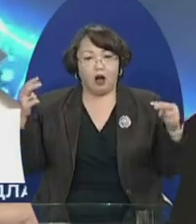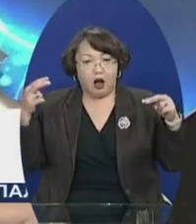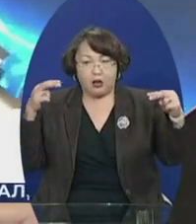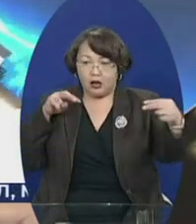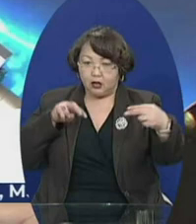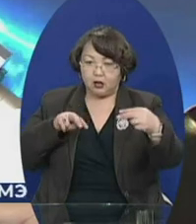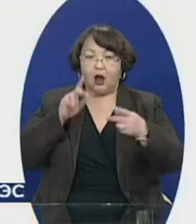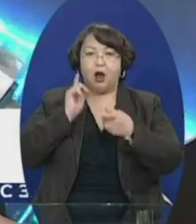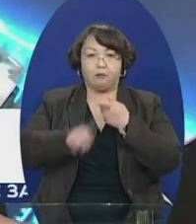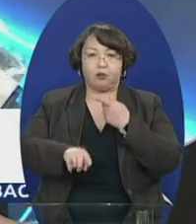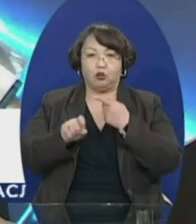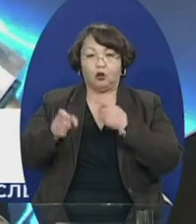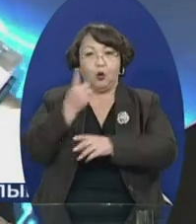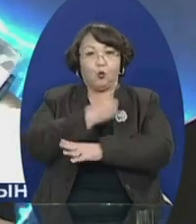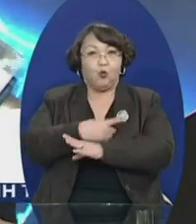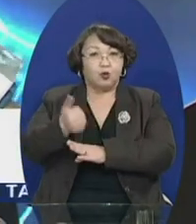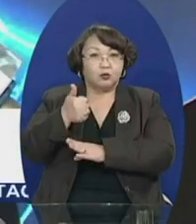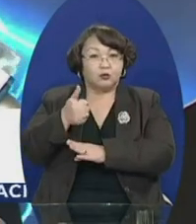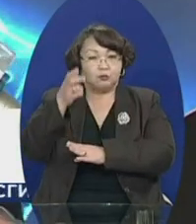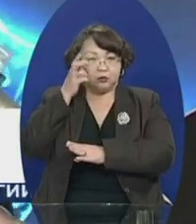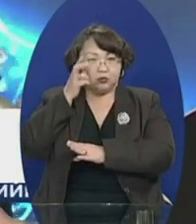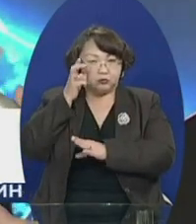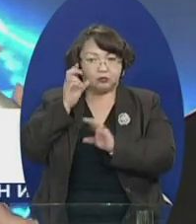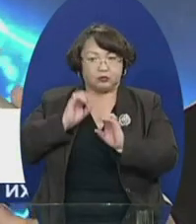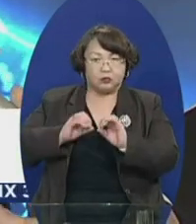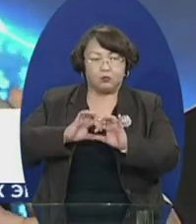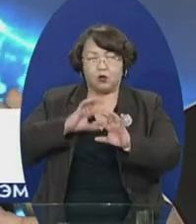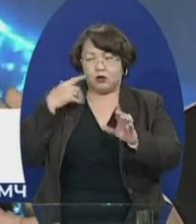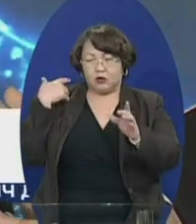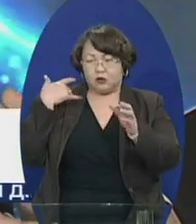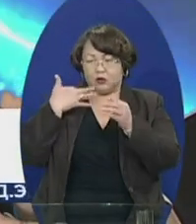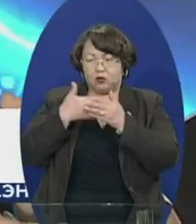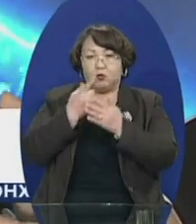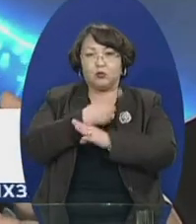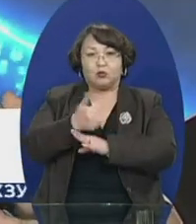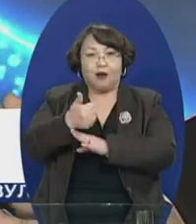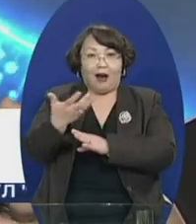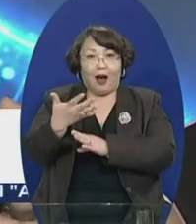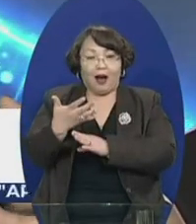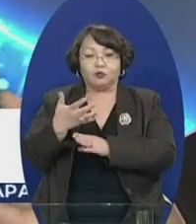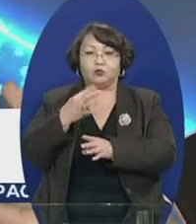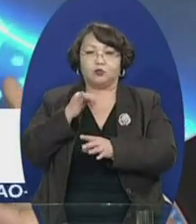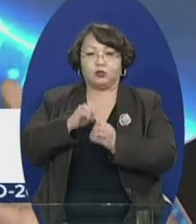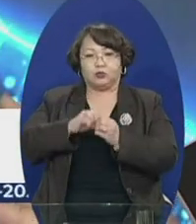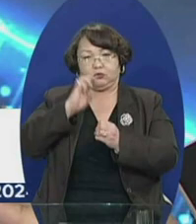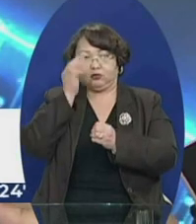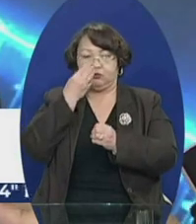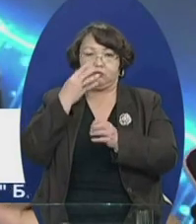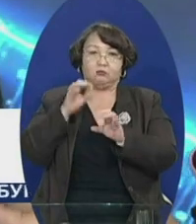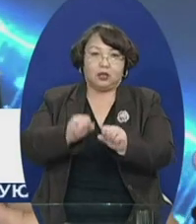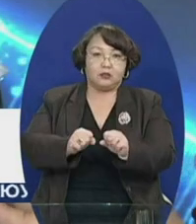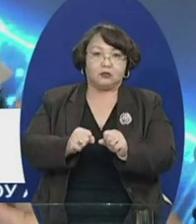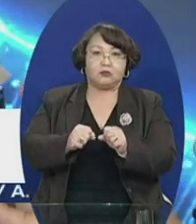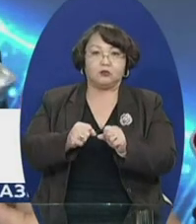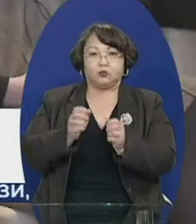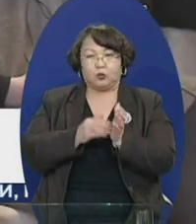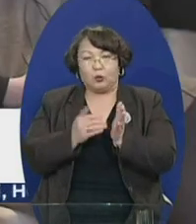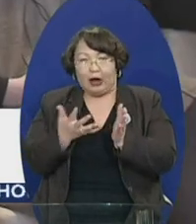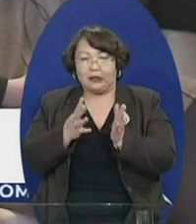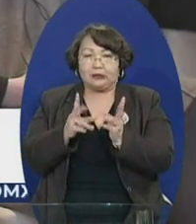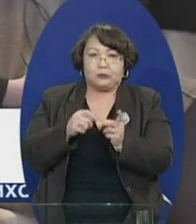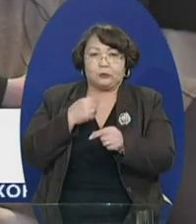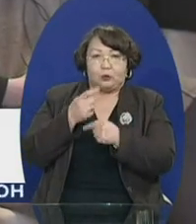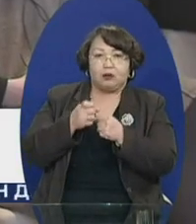ер нь ямар өгөөчтэй байгаа юм бэ? Тэр маш том анализ хийж бодлогын шийдвэр гаргахад бол маш их чухал тус гэмтээ ийм том платформ өнөөдөр нэвтрүүлж байгаа